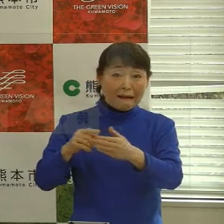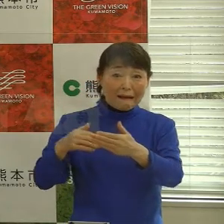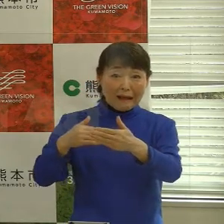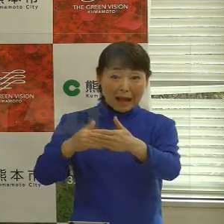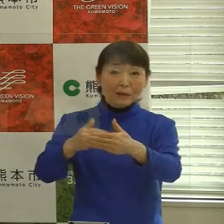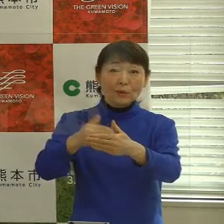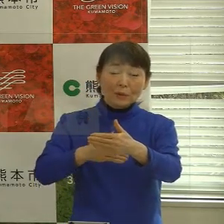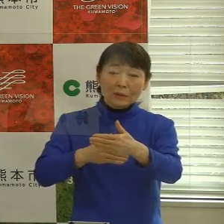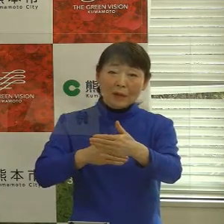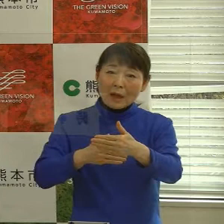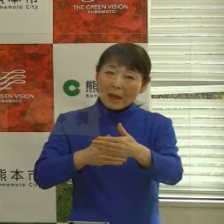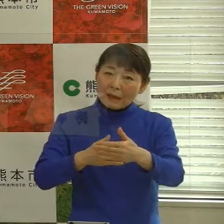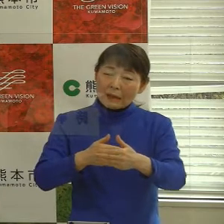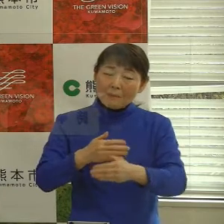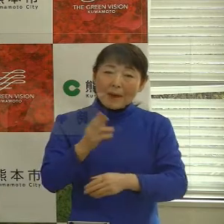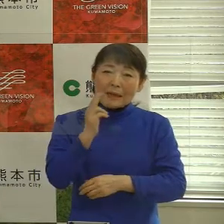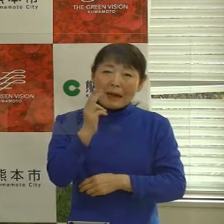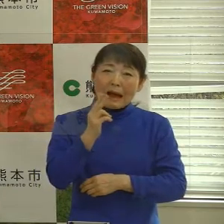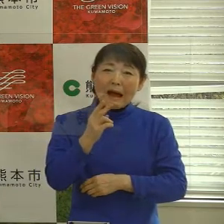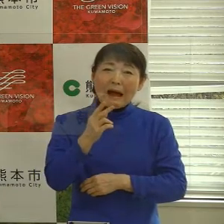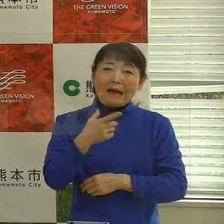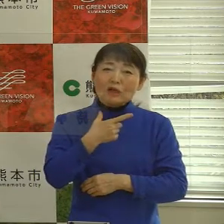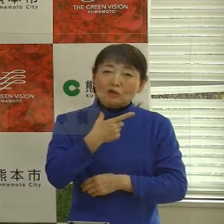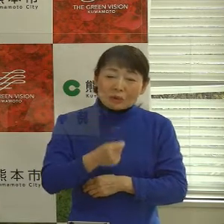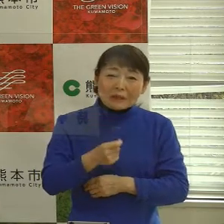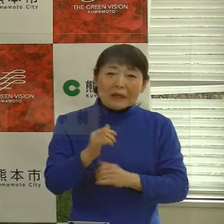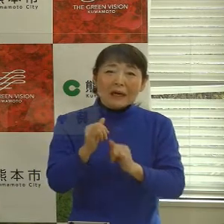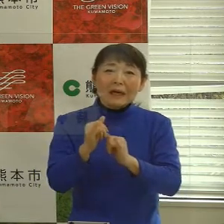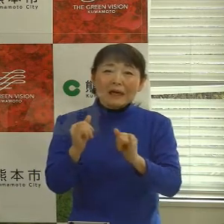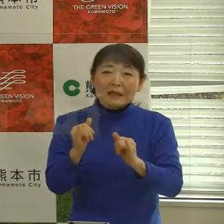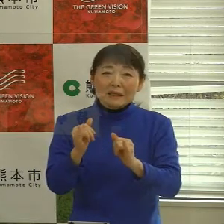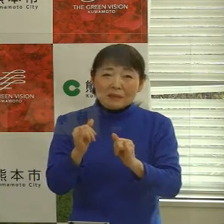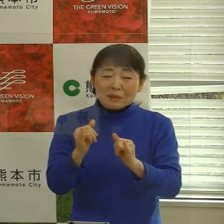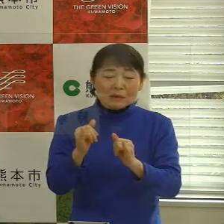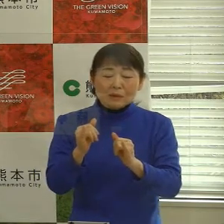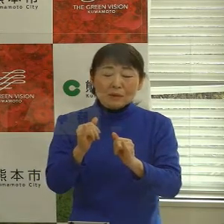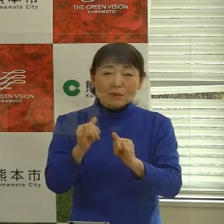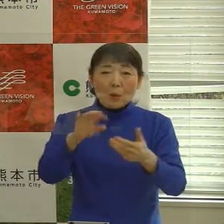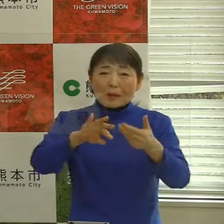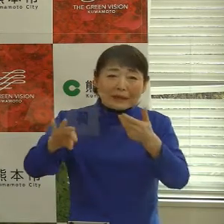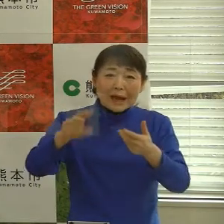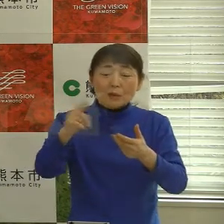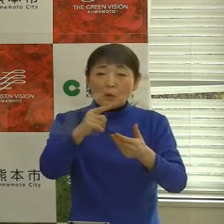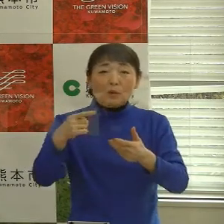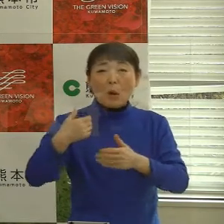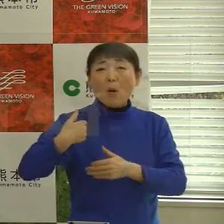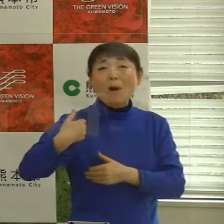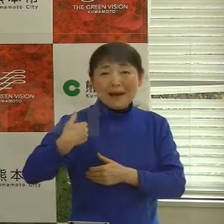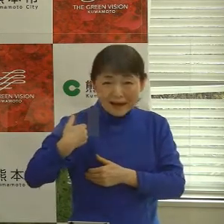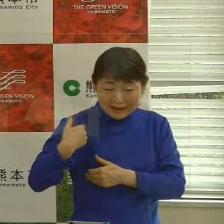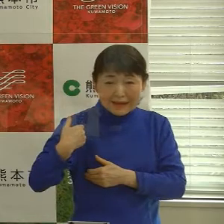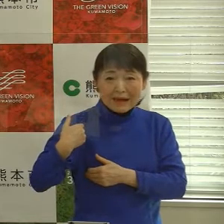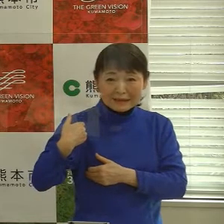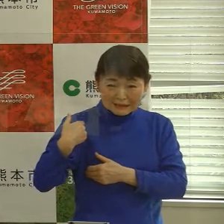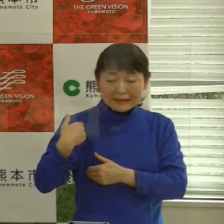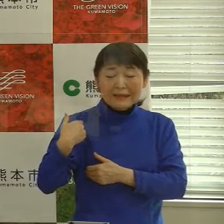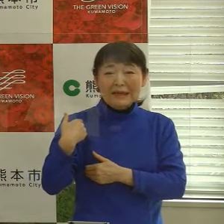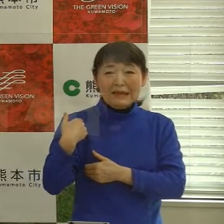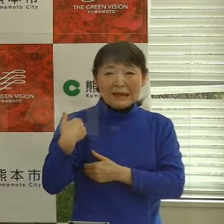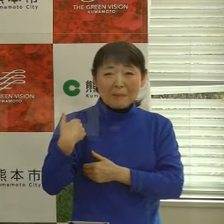愛煙家では分からないこの不快さであるとか、やはりこの通行している方々がやは